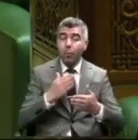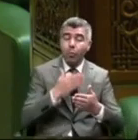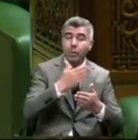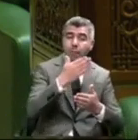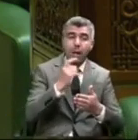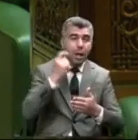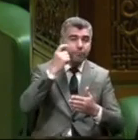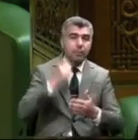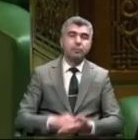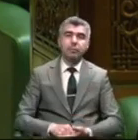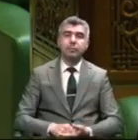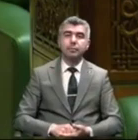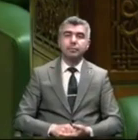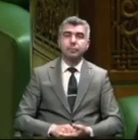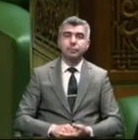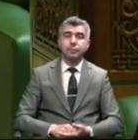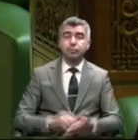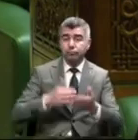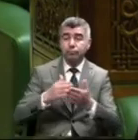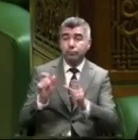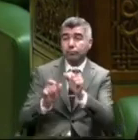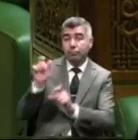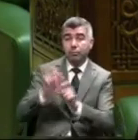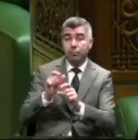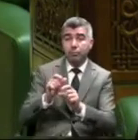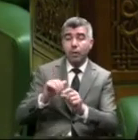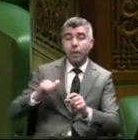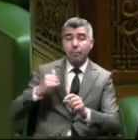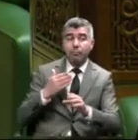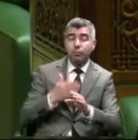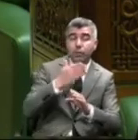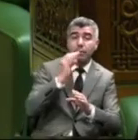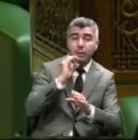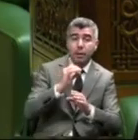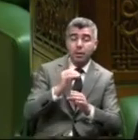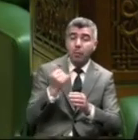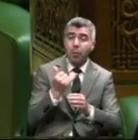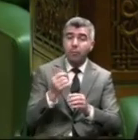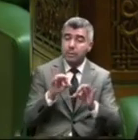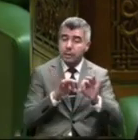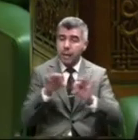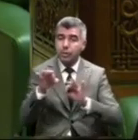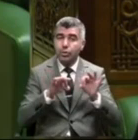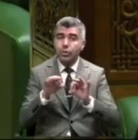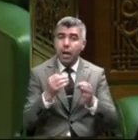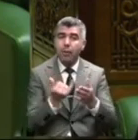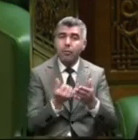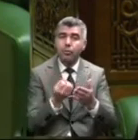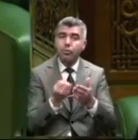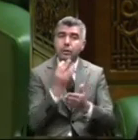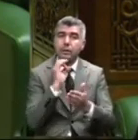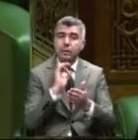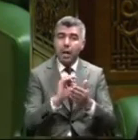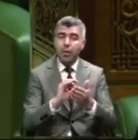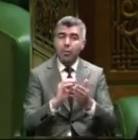بل يرهن حتى الاجيال القادمه الامر الذي يستوجب وضع مخططات واستراتيجيه بعيده استراتيجيات بعيده